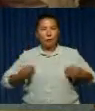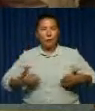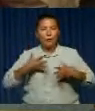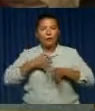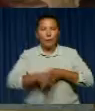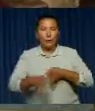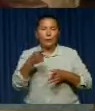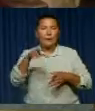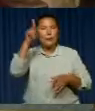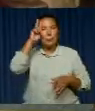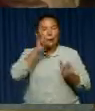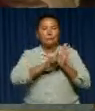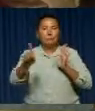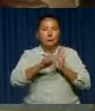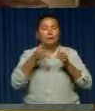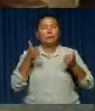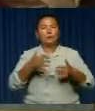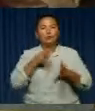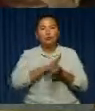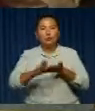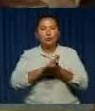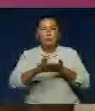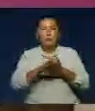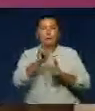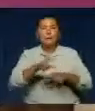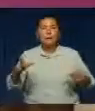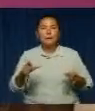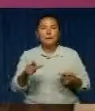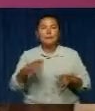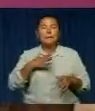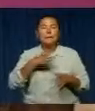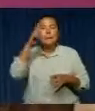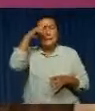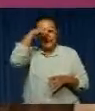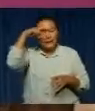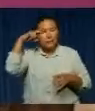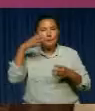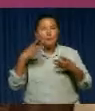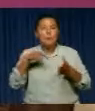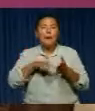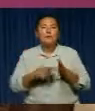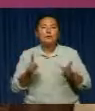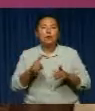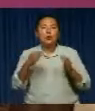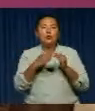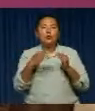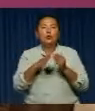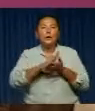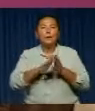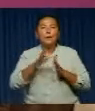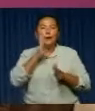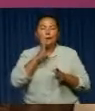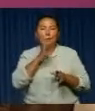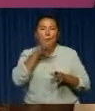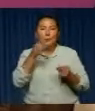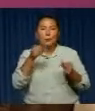шығару керек. Осы орайда мен күні кеше бір азаматтан естіген болатын, жалпы терімен шығару мақсатында үй жағдайында тұзды суға түстім